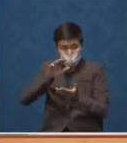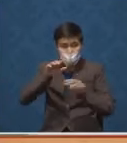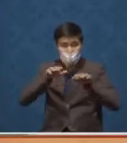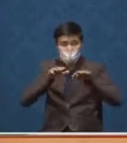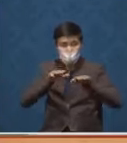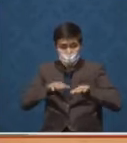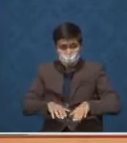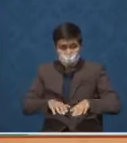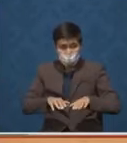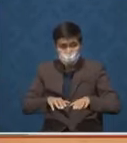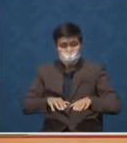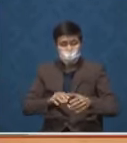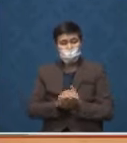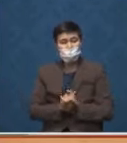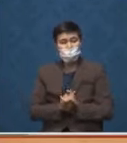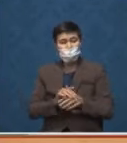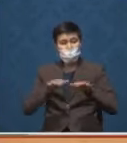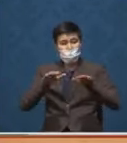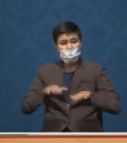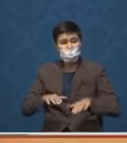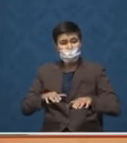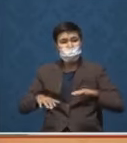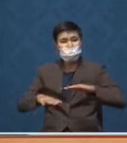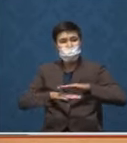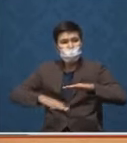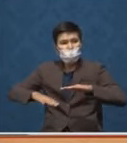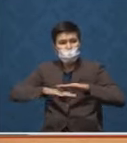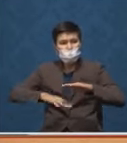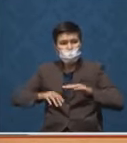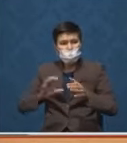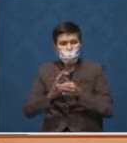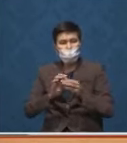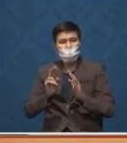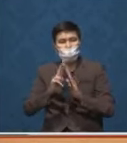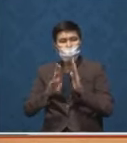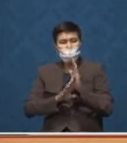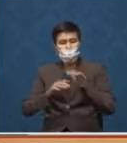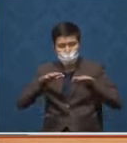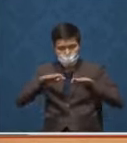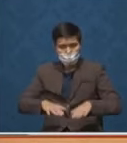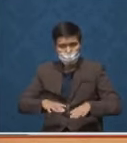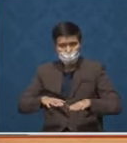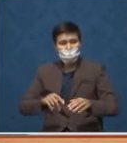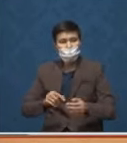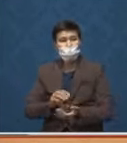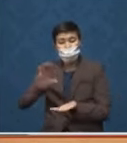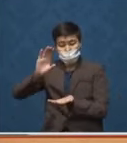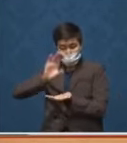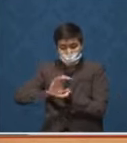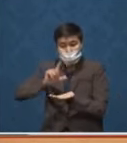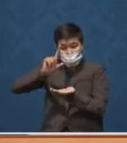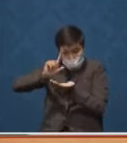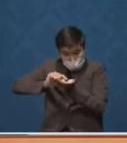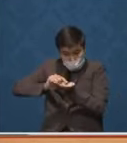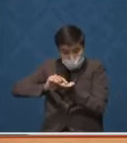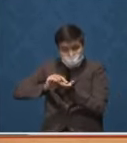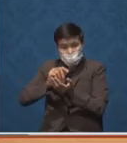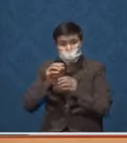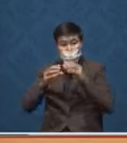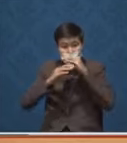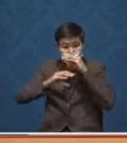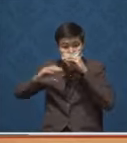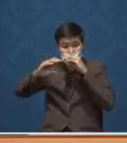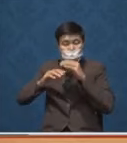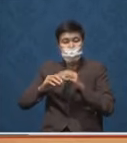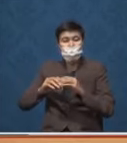างพื้นฐานลงได้ในด้านโครงสร้างพื้นฐานในการลงทุนระบบลงไปได้ต้นทุนก็ถูกลงกสช.ก็มีอำนาจ